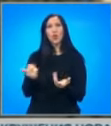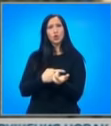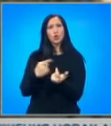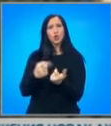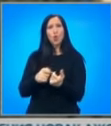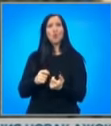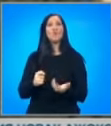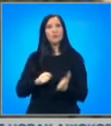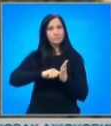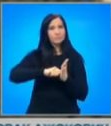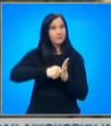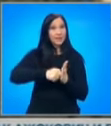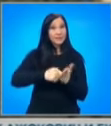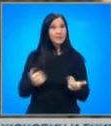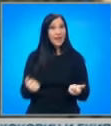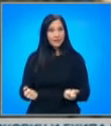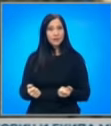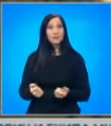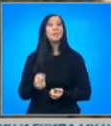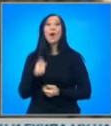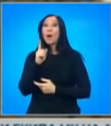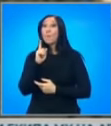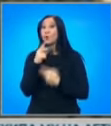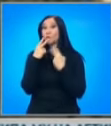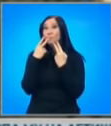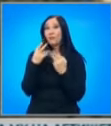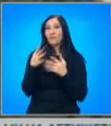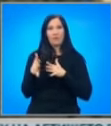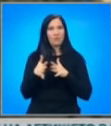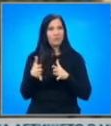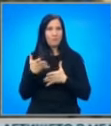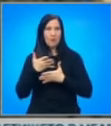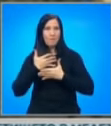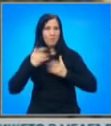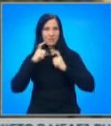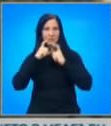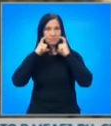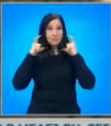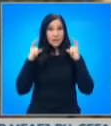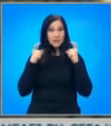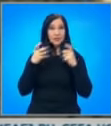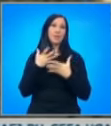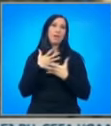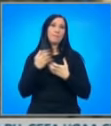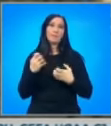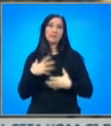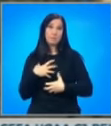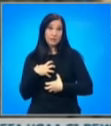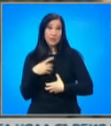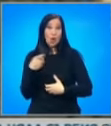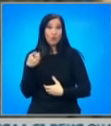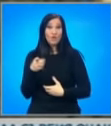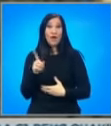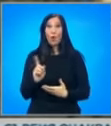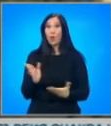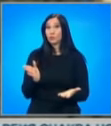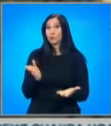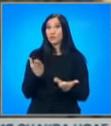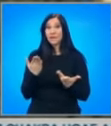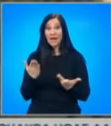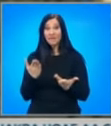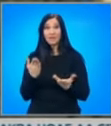толкова затегнати и можем да видим хора и без маски, и без притеснение от това, което се